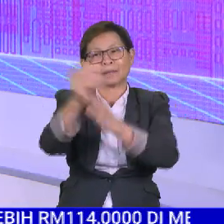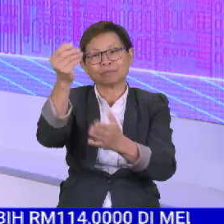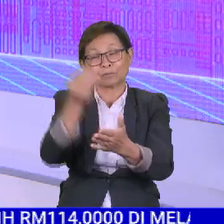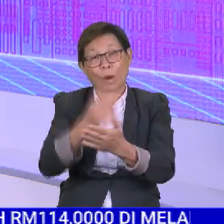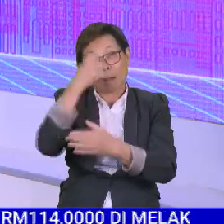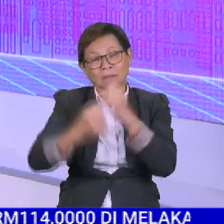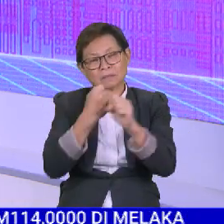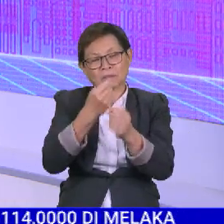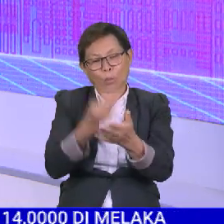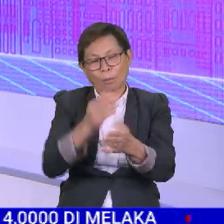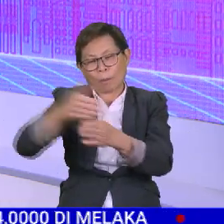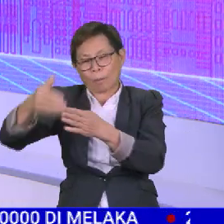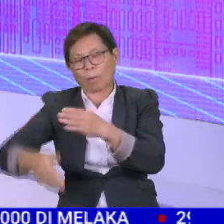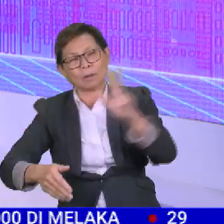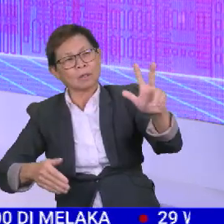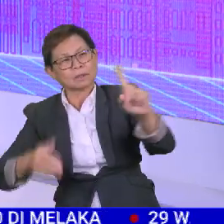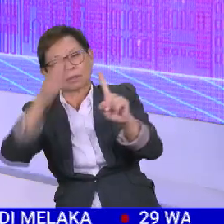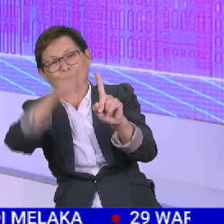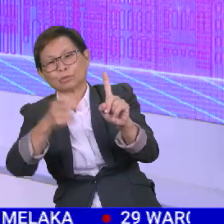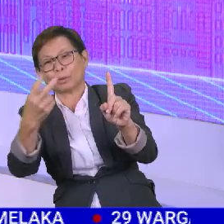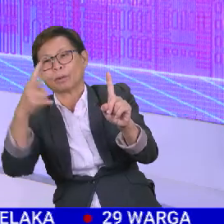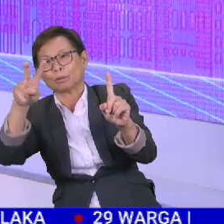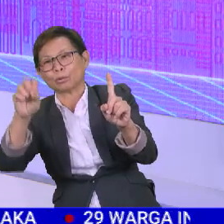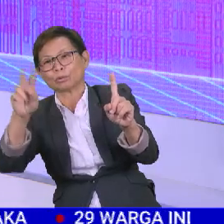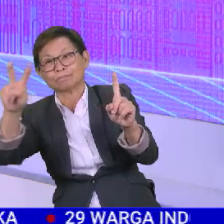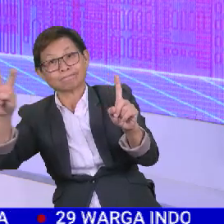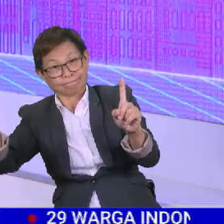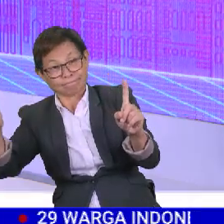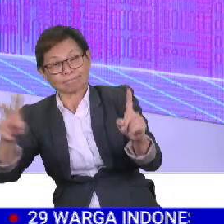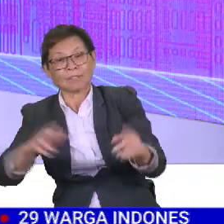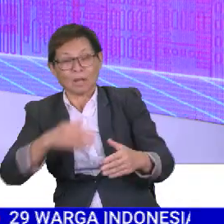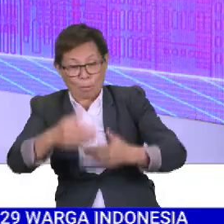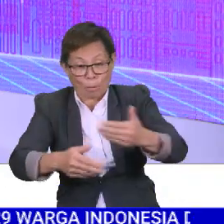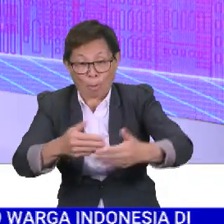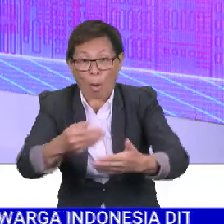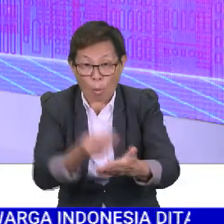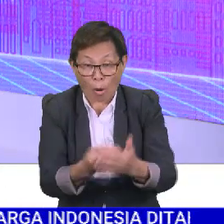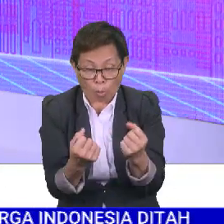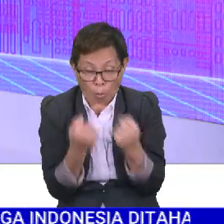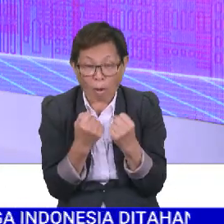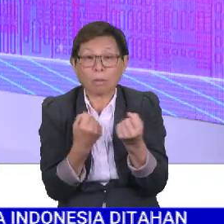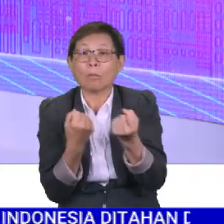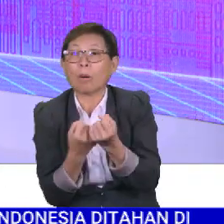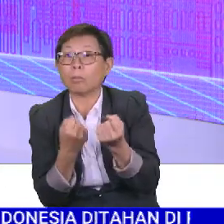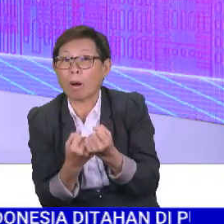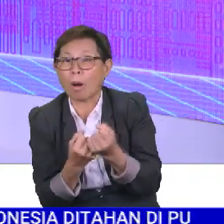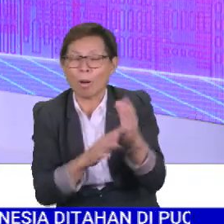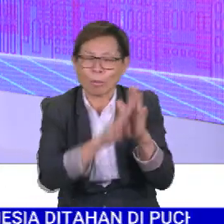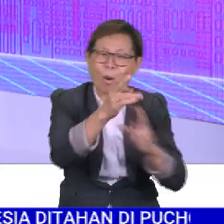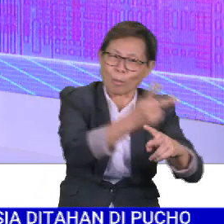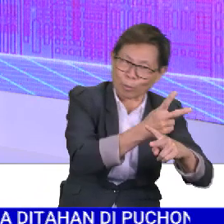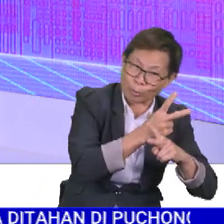tahun keuangan berakhir 31 Desember 2022 prestasi keuangan kokoh itu antara jadi Sumbangkan pertumbuhan